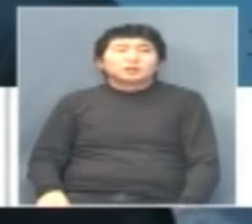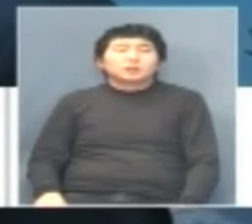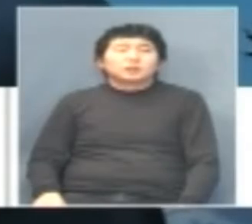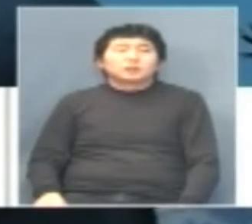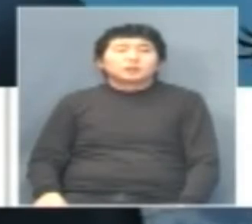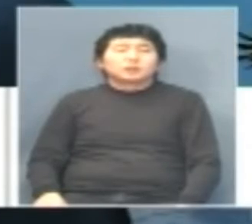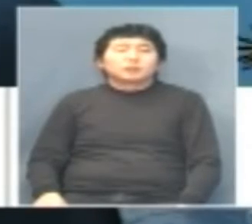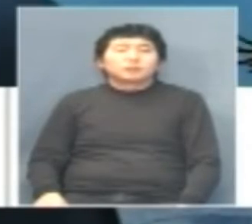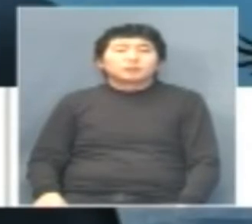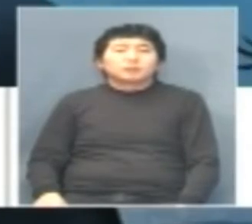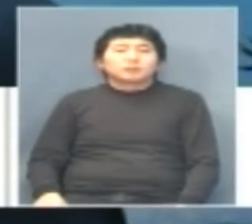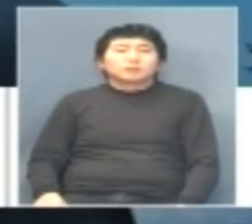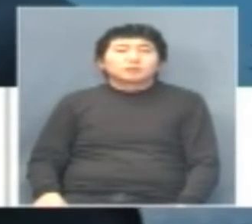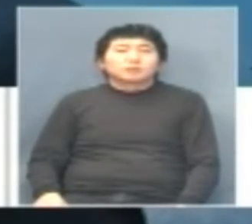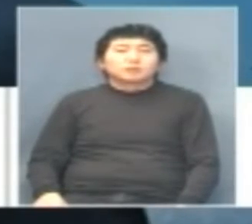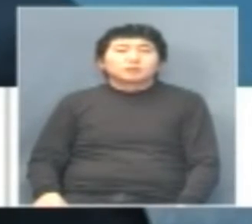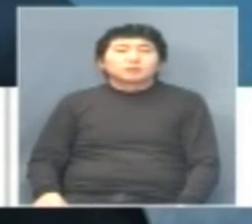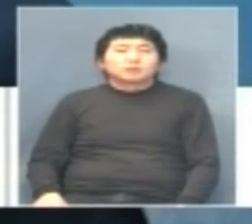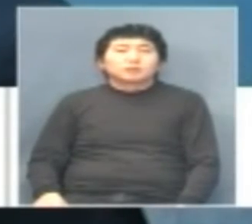теңдессіз дамуына ие болды. Өйткені еліміз